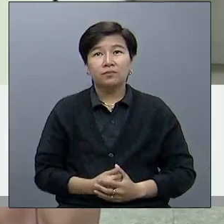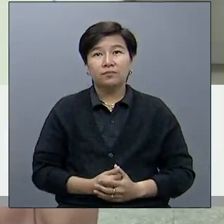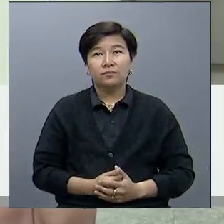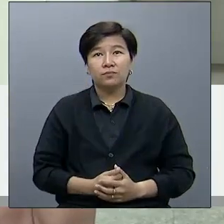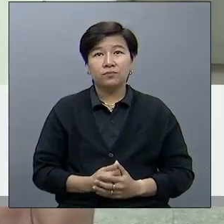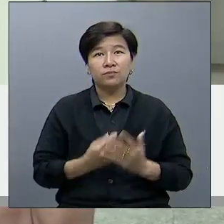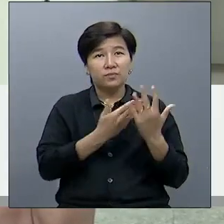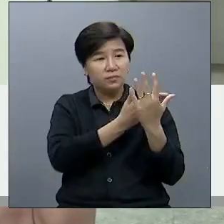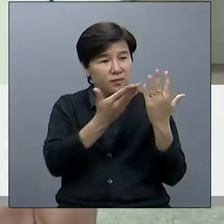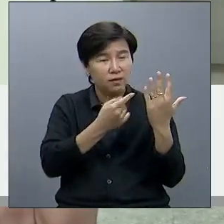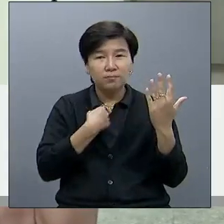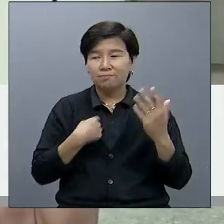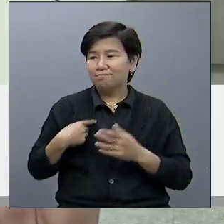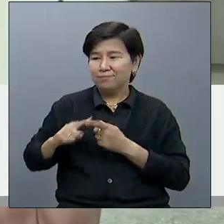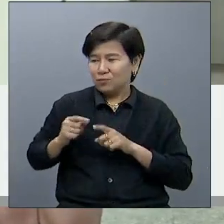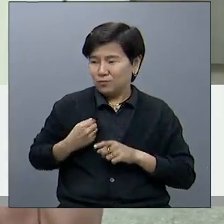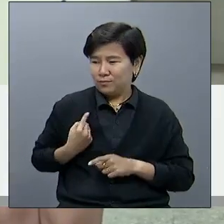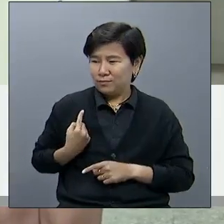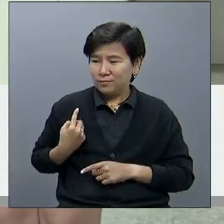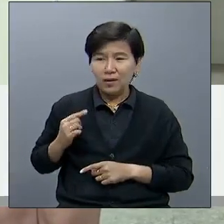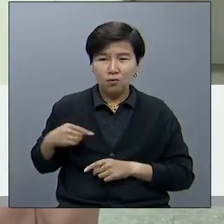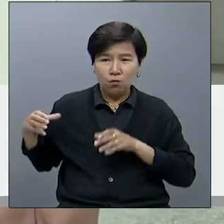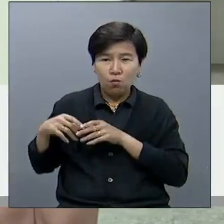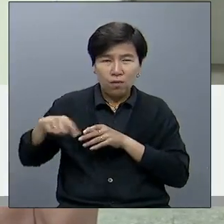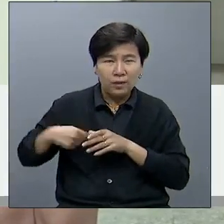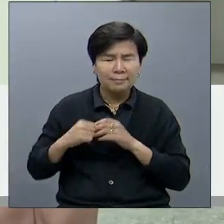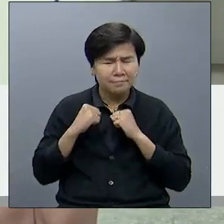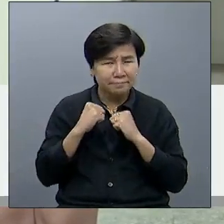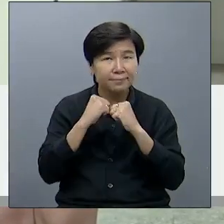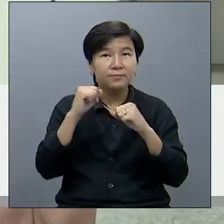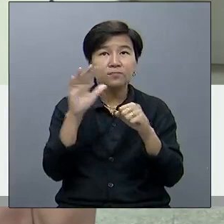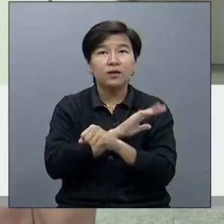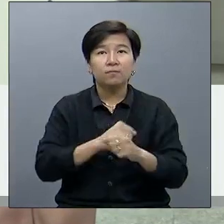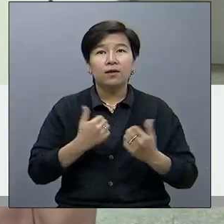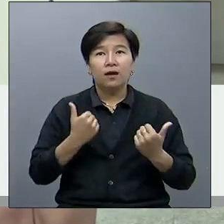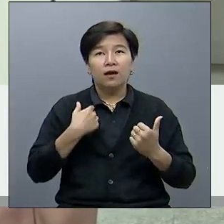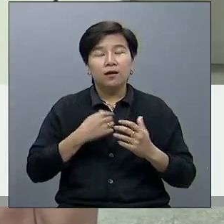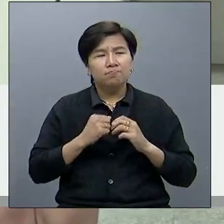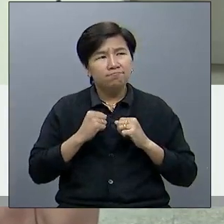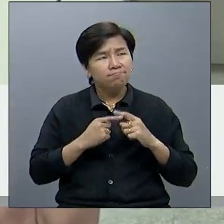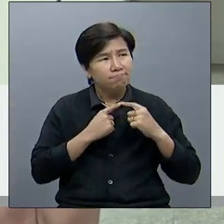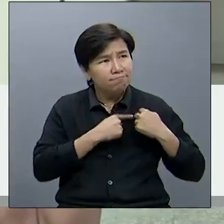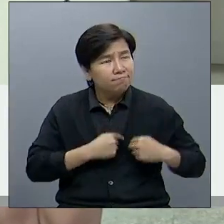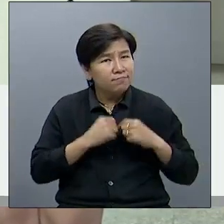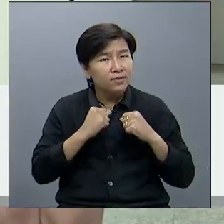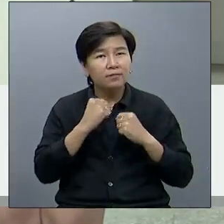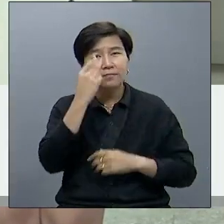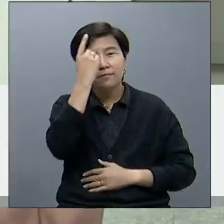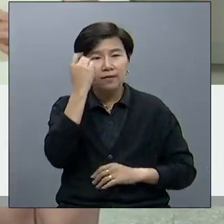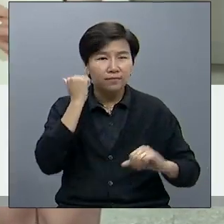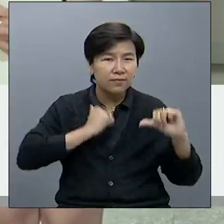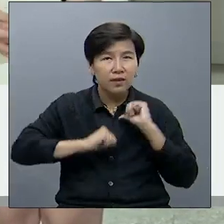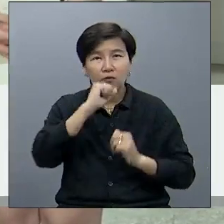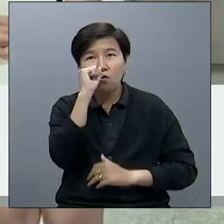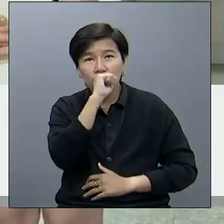ดทุกคนเลยค่ะแล้วก็เราเลือกที่จะเชื่อมั่นว่าแบบเราคือศิลปินอะไรอย่างเงี้ยค่ะแล้วก็พร้อมที่จะขึ้นโชว์สื่อสารไปกับทุกคน